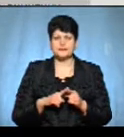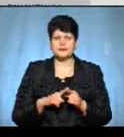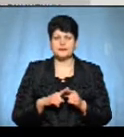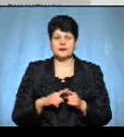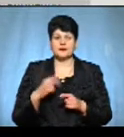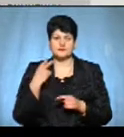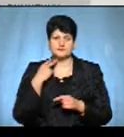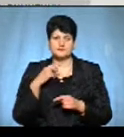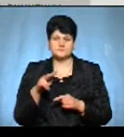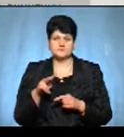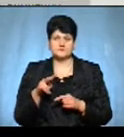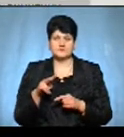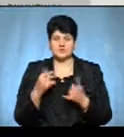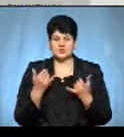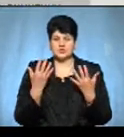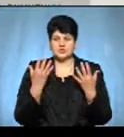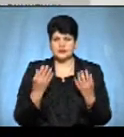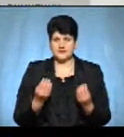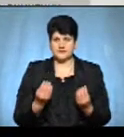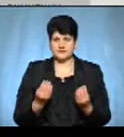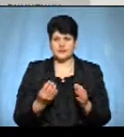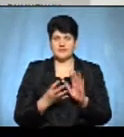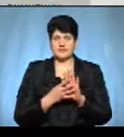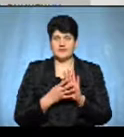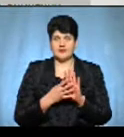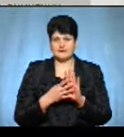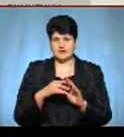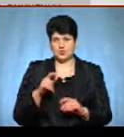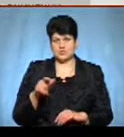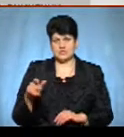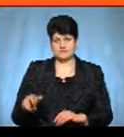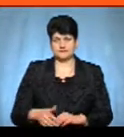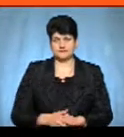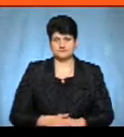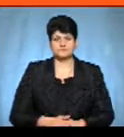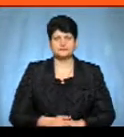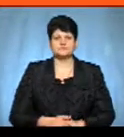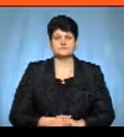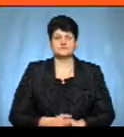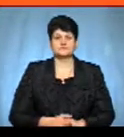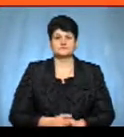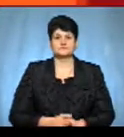до позбавлення волі засуджено на сьогоднішній день 9 осіб.